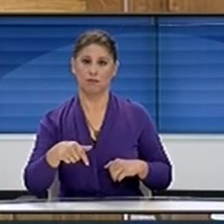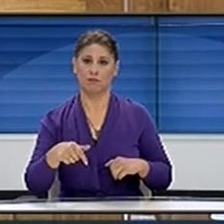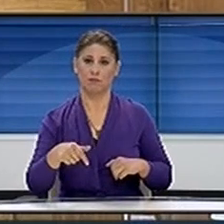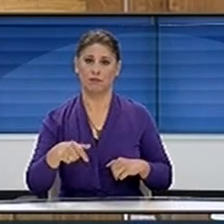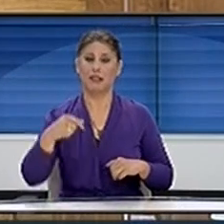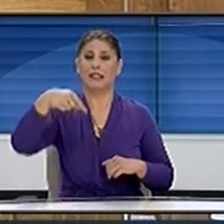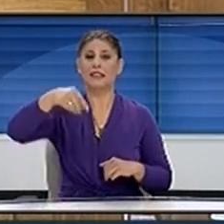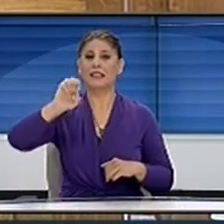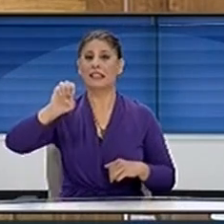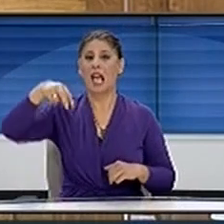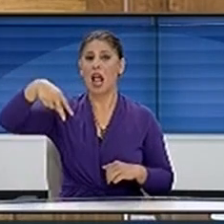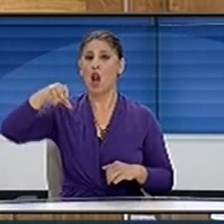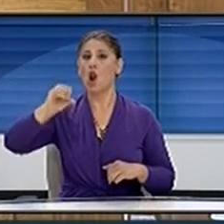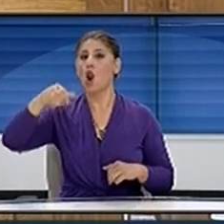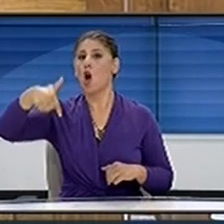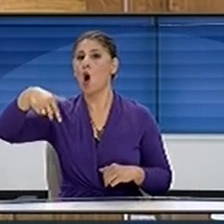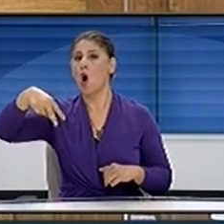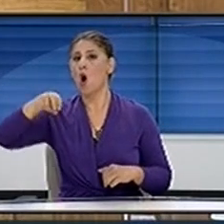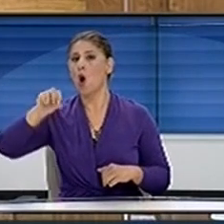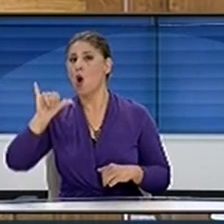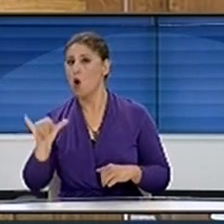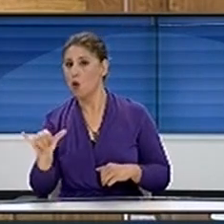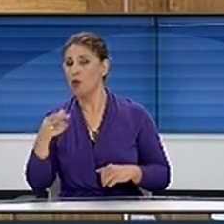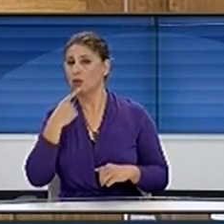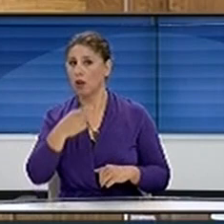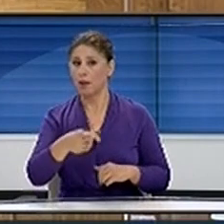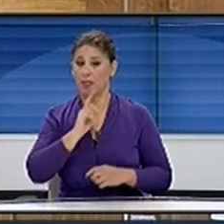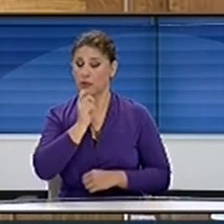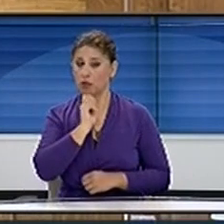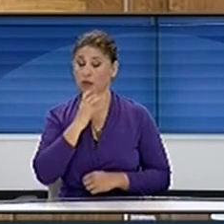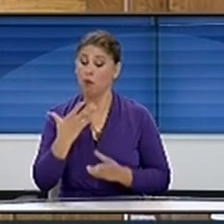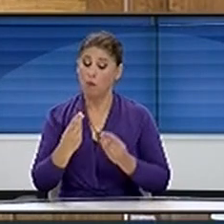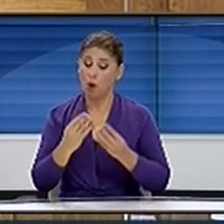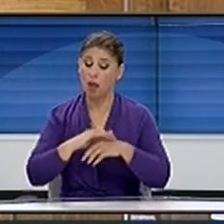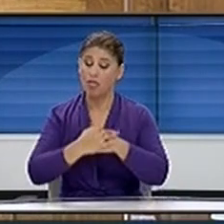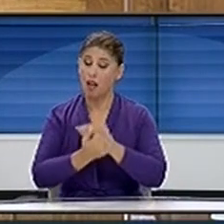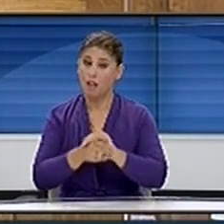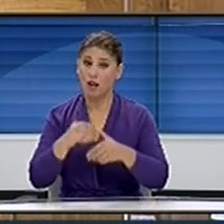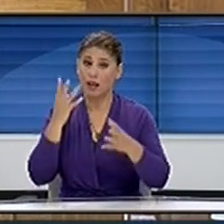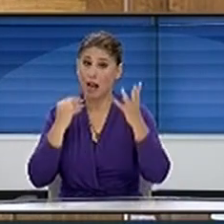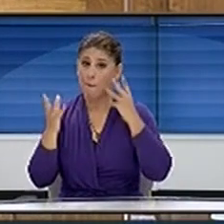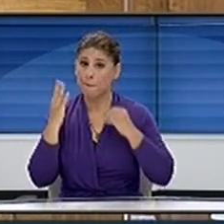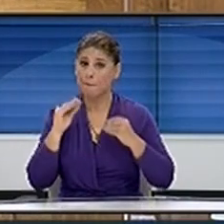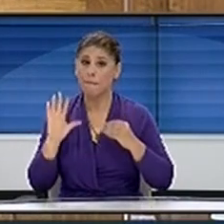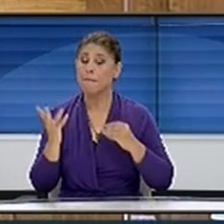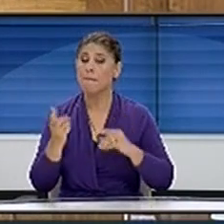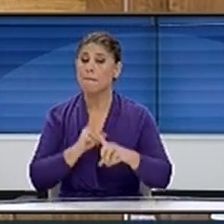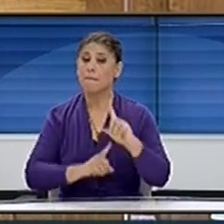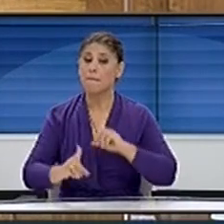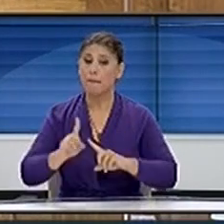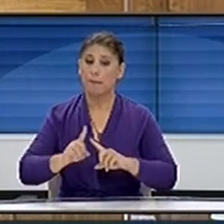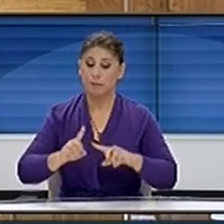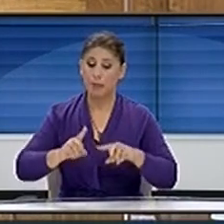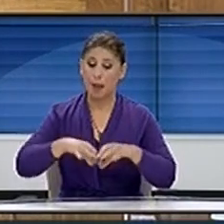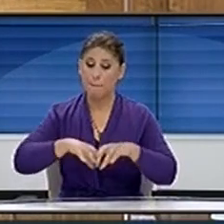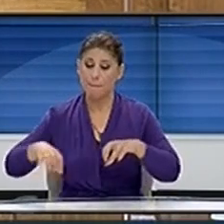του κ. Τέλογλου, τον οποίον συχνά επικαλείστε, και θα είχε πολύ ενδιαφέρον να μάθουμε ποια παράκεντρα μας